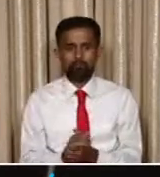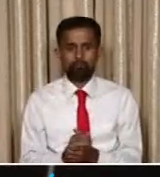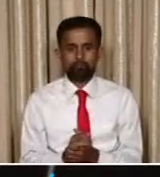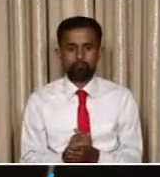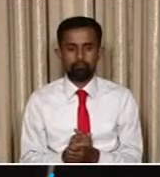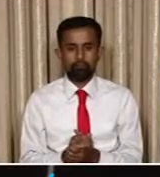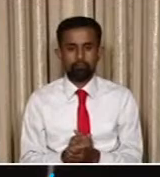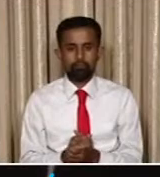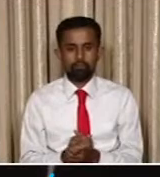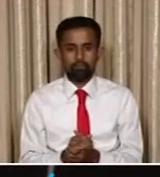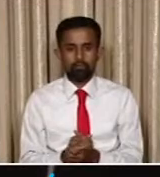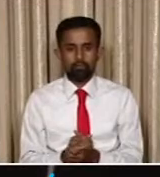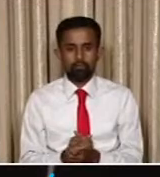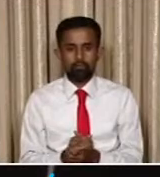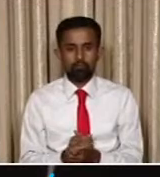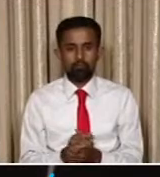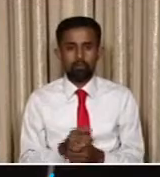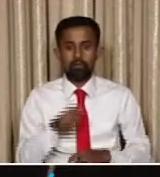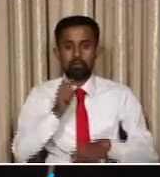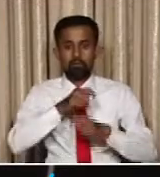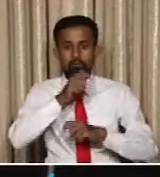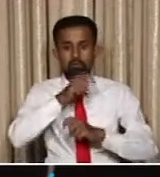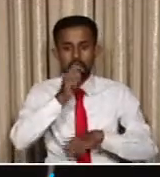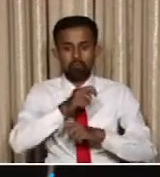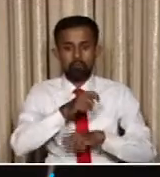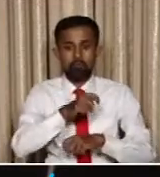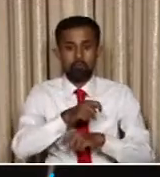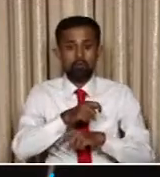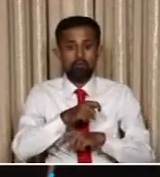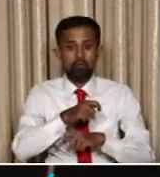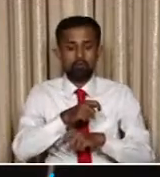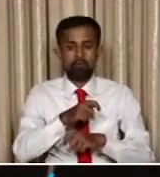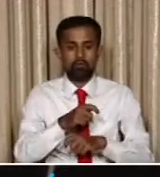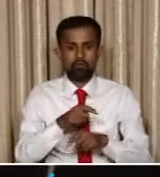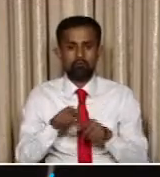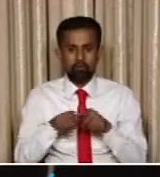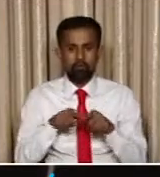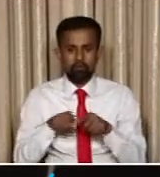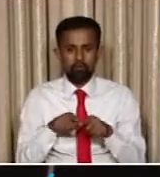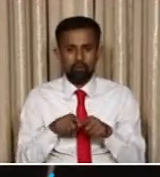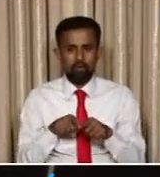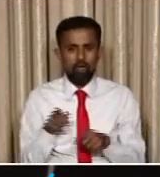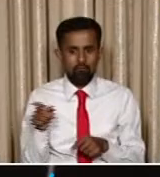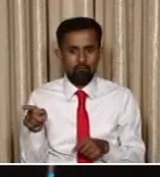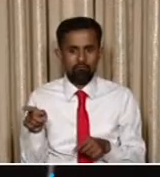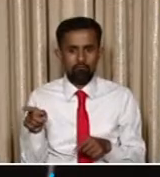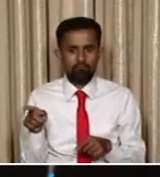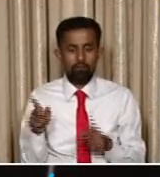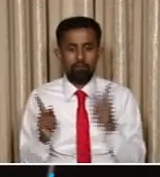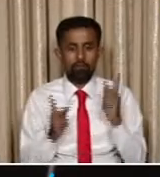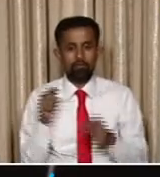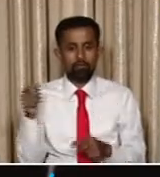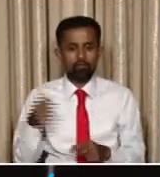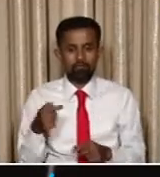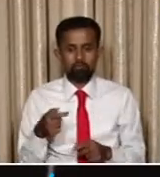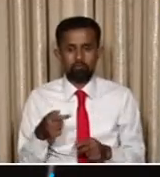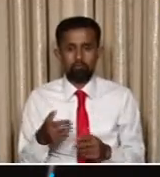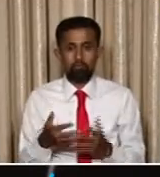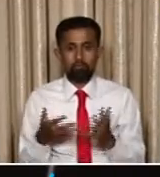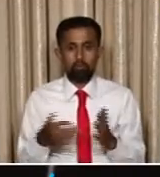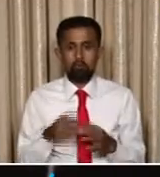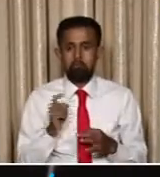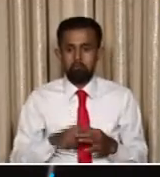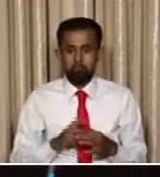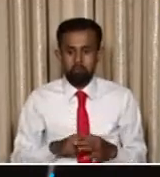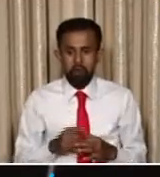මේ මියුසිකල්ස් සංගීත සම්දර්ශන වගේ දේවල් පවත්වනවා ඒකෙන් සංචාරකීන්ට ඒක ලොකු